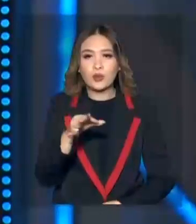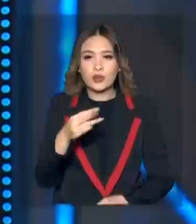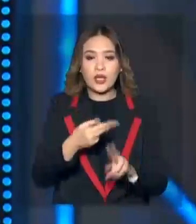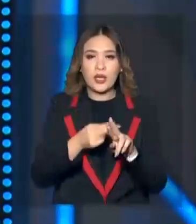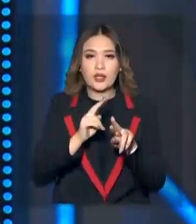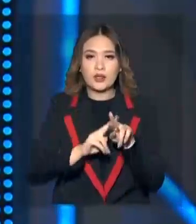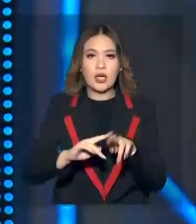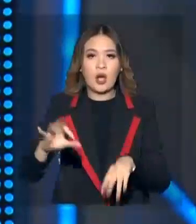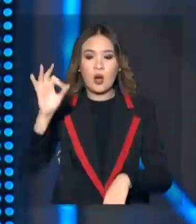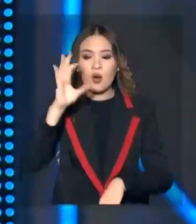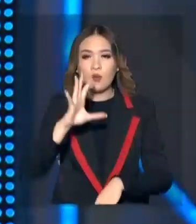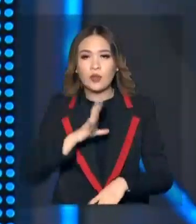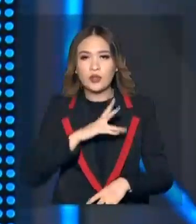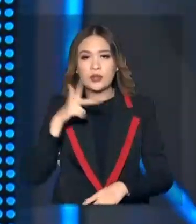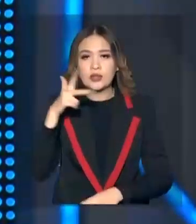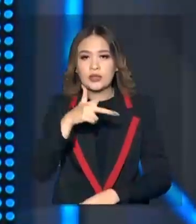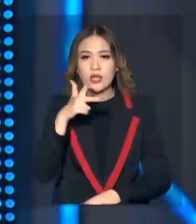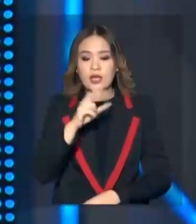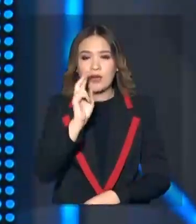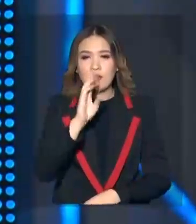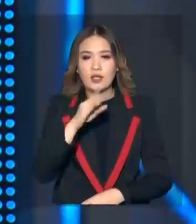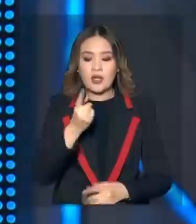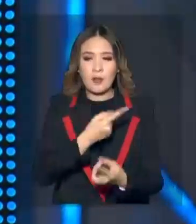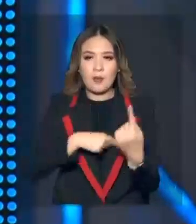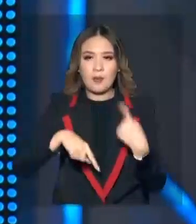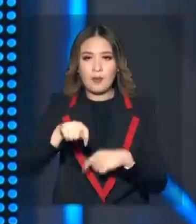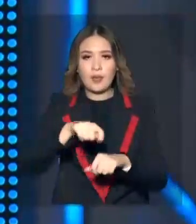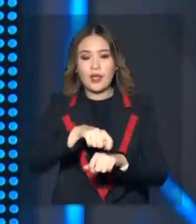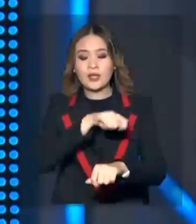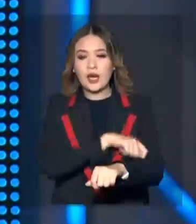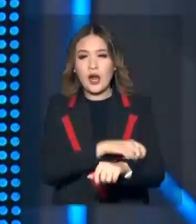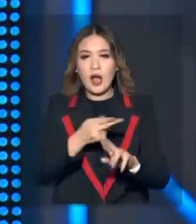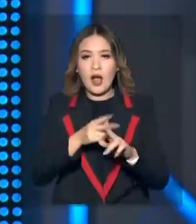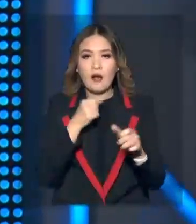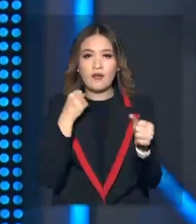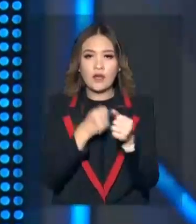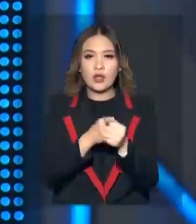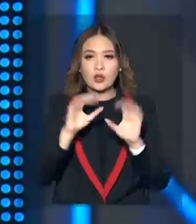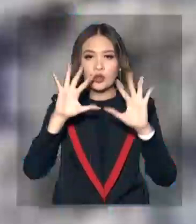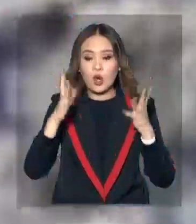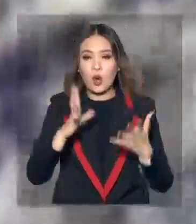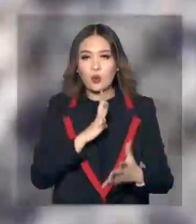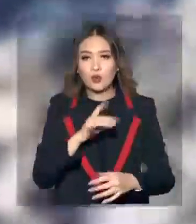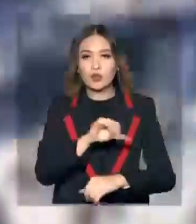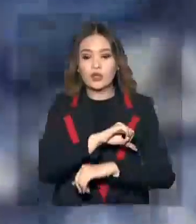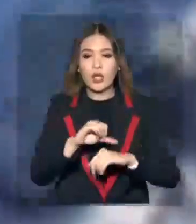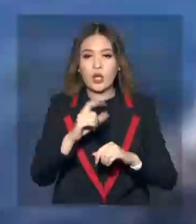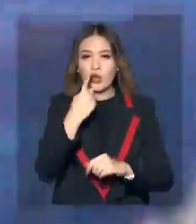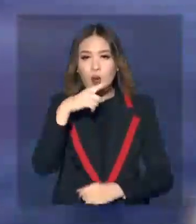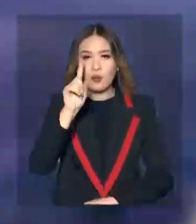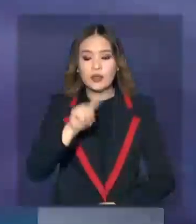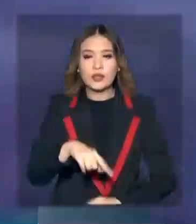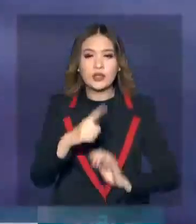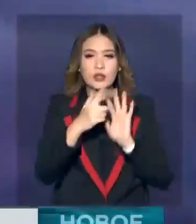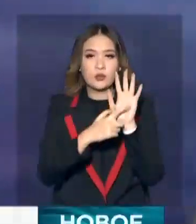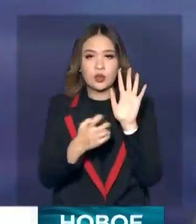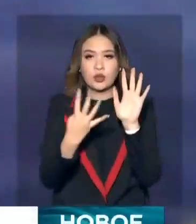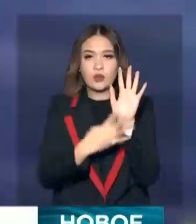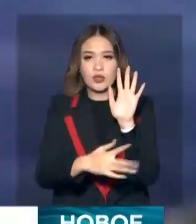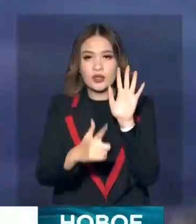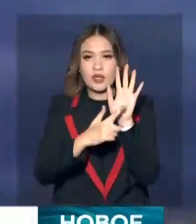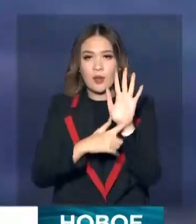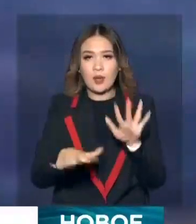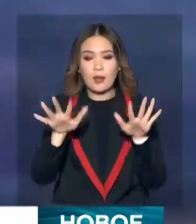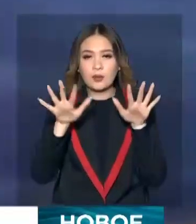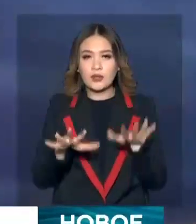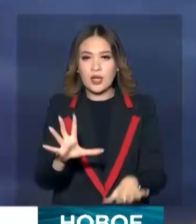Площадь разлива превысила 3000 квадратных метров. Аварийная ситуация возникла на участке скважины номер